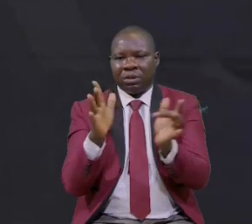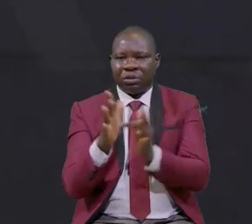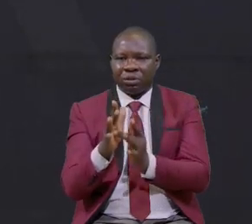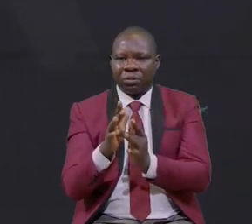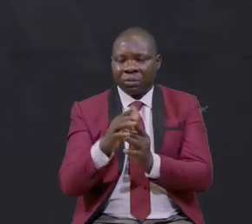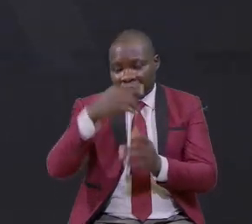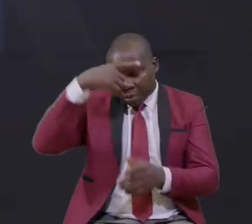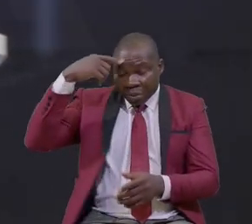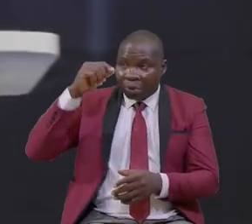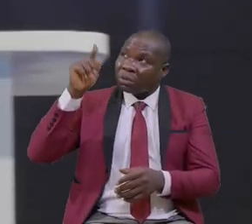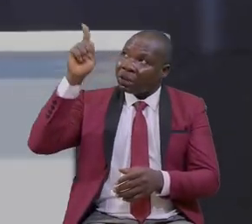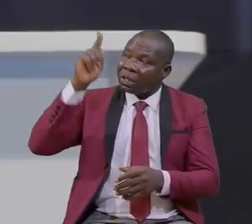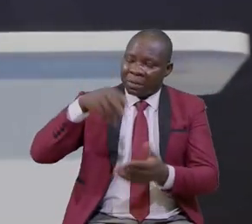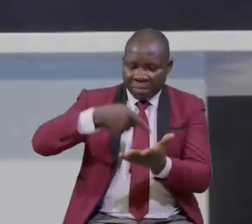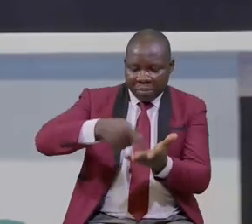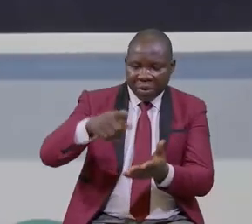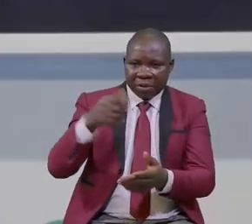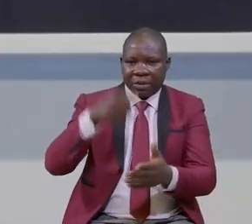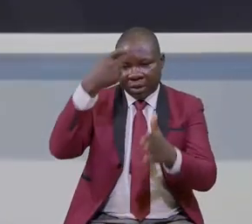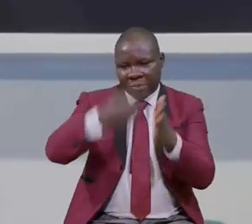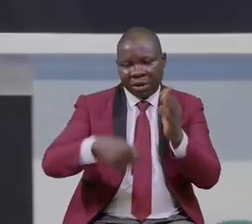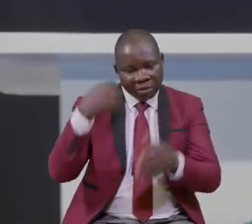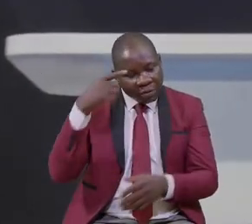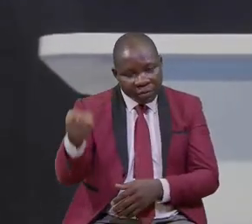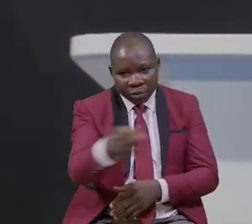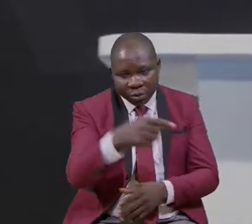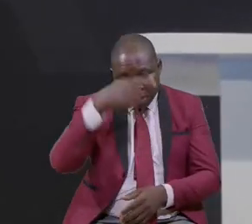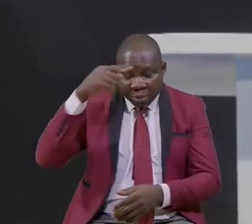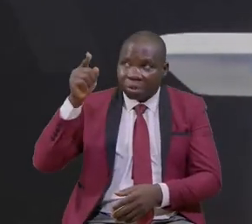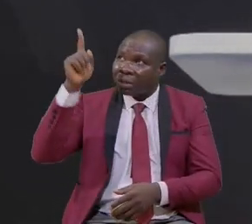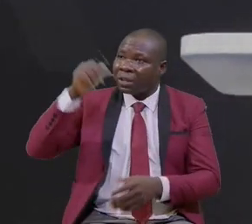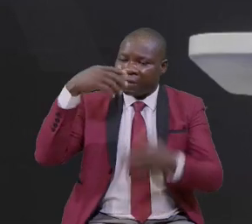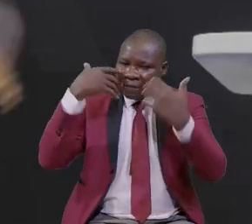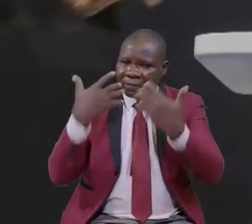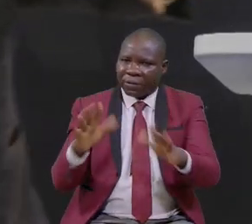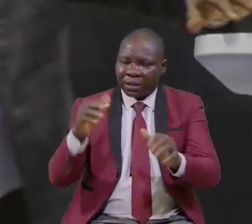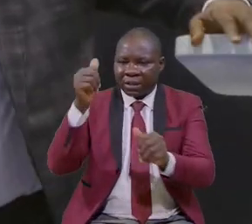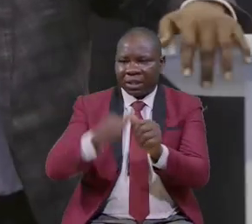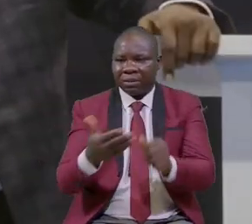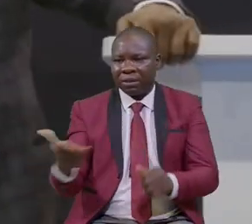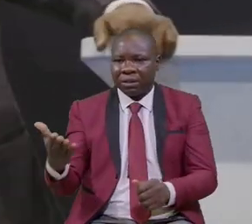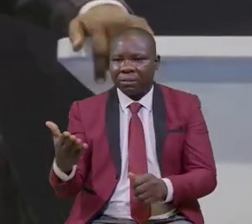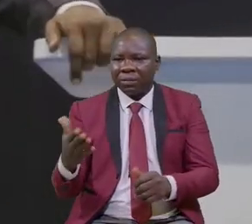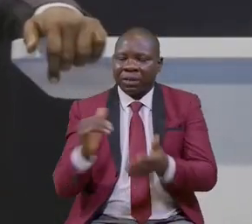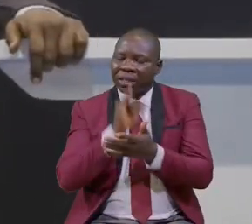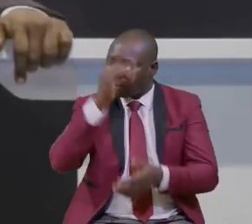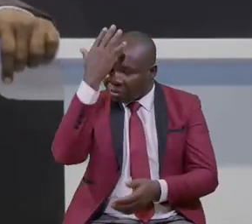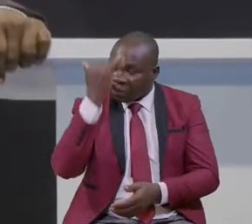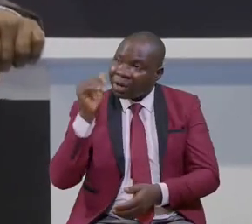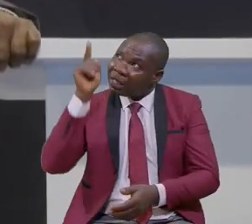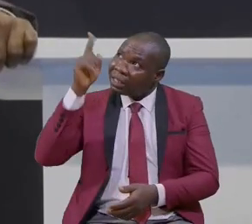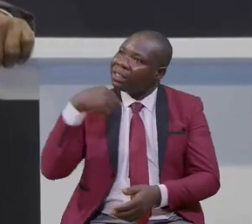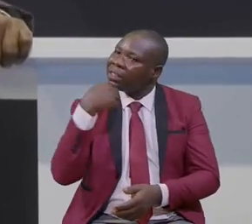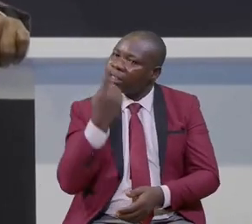parce qu'il a payé le prix pour toi, parce qu'il a tout achevé, il a tout payé. C'est pourquoi il